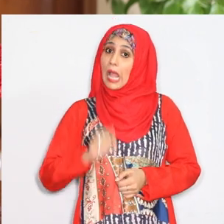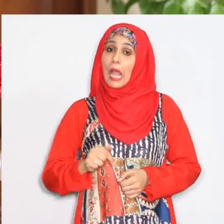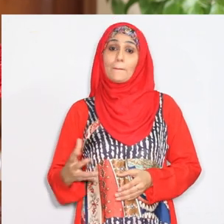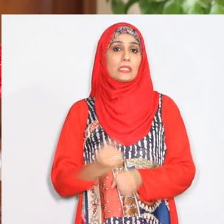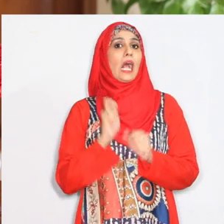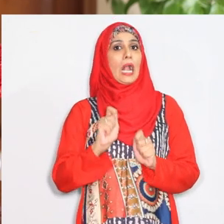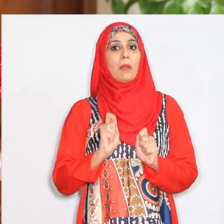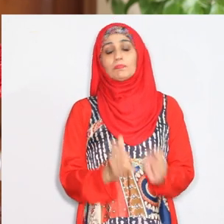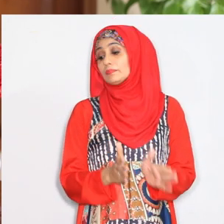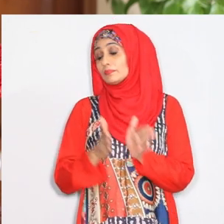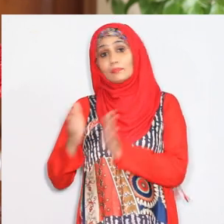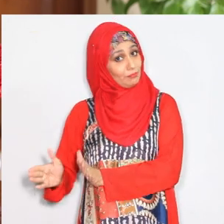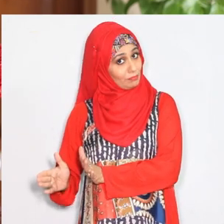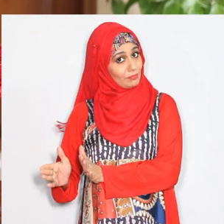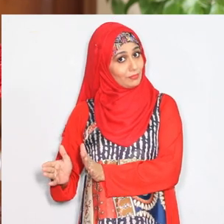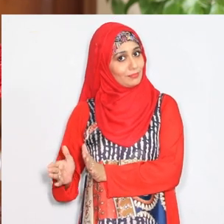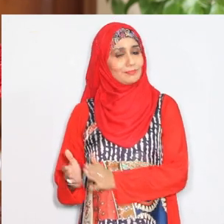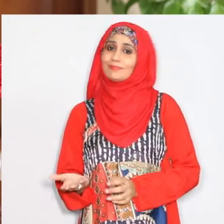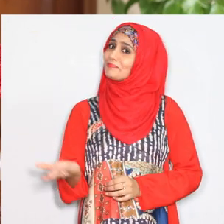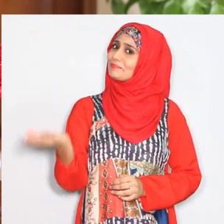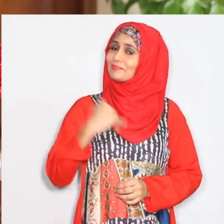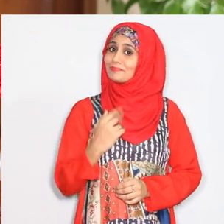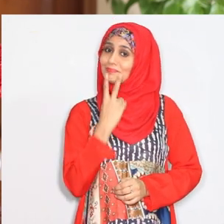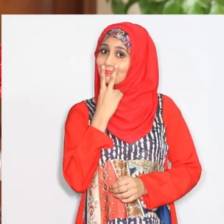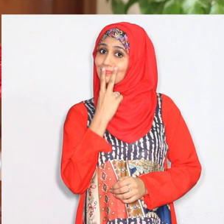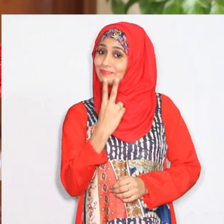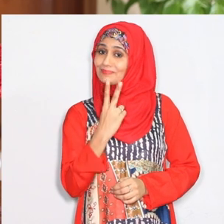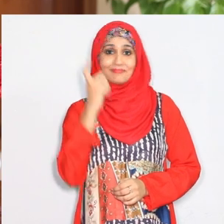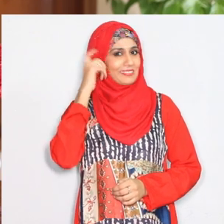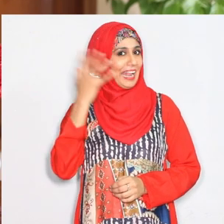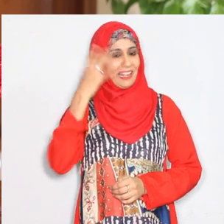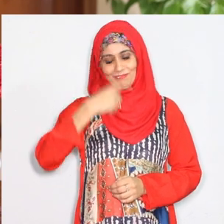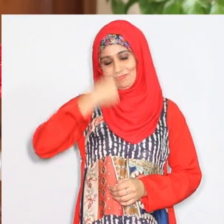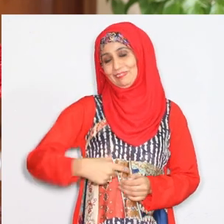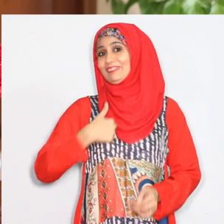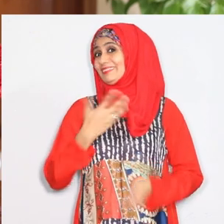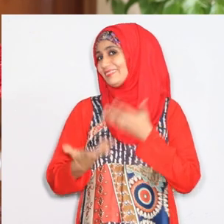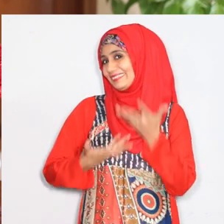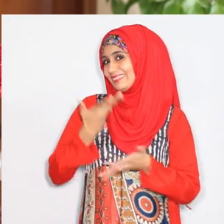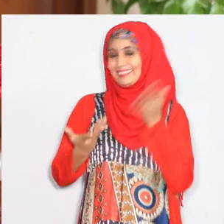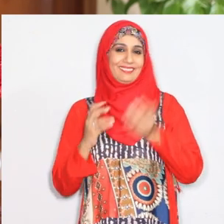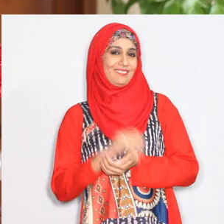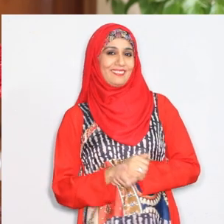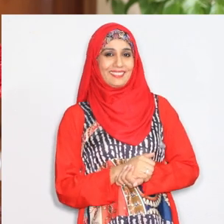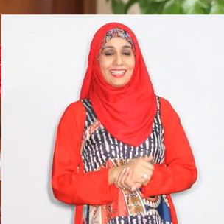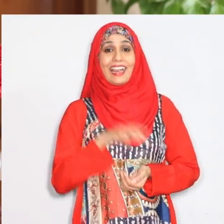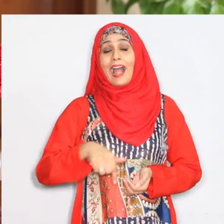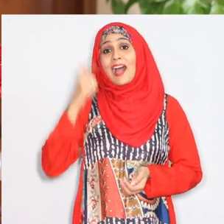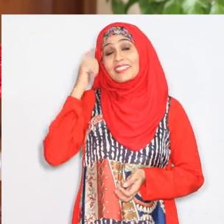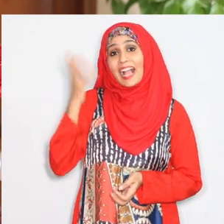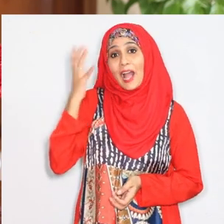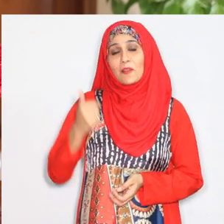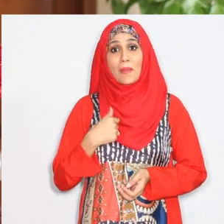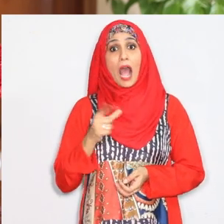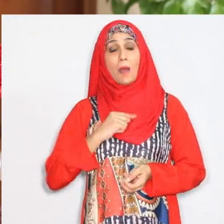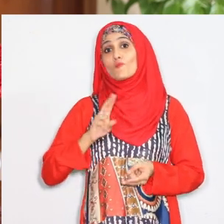अब सारे काम कर दीजिए साइड पर और आ जाइए सुनिए कहानी, कहानी आंटी से। आज की कहानी